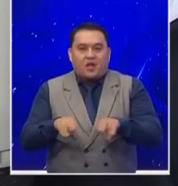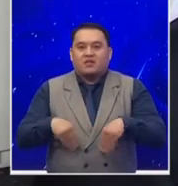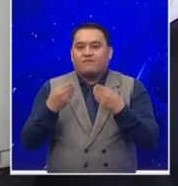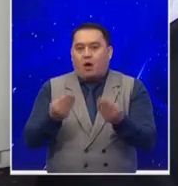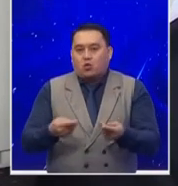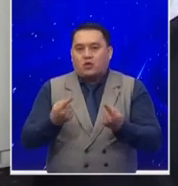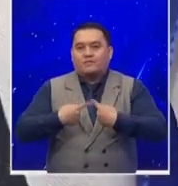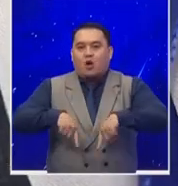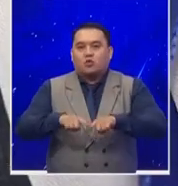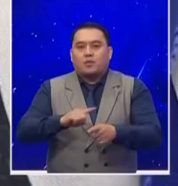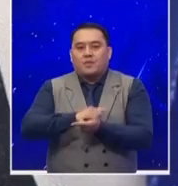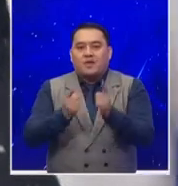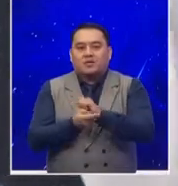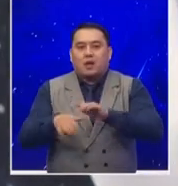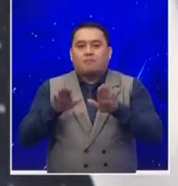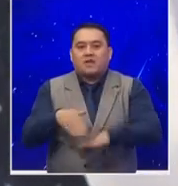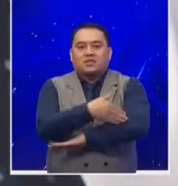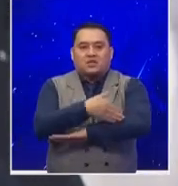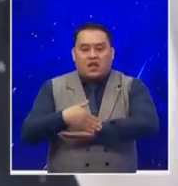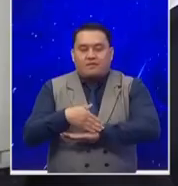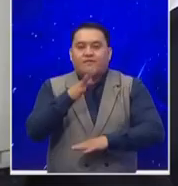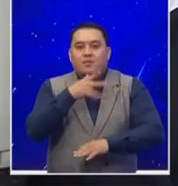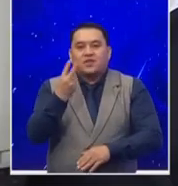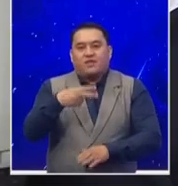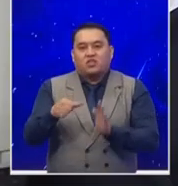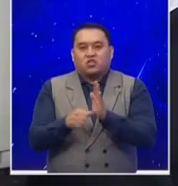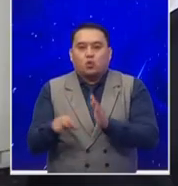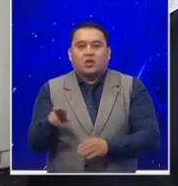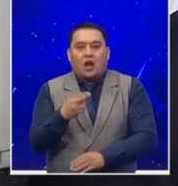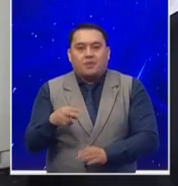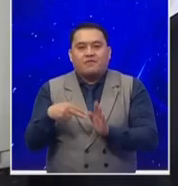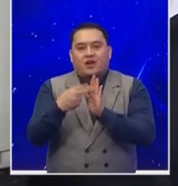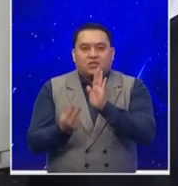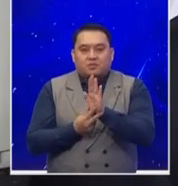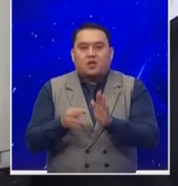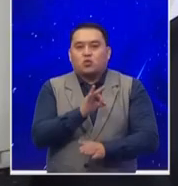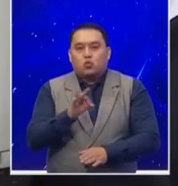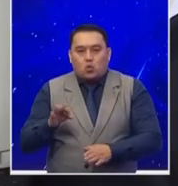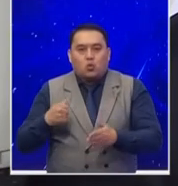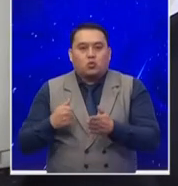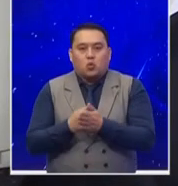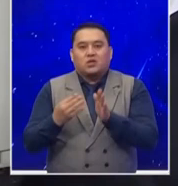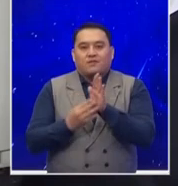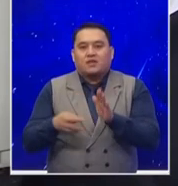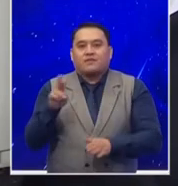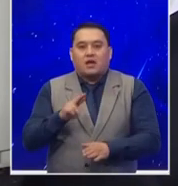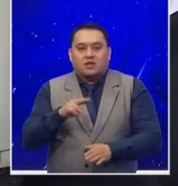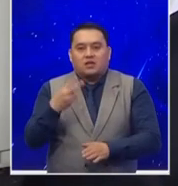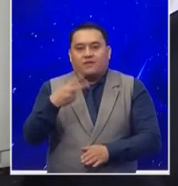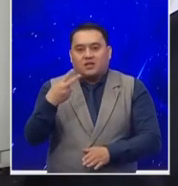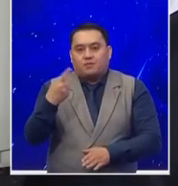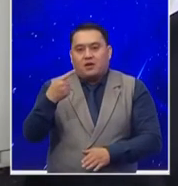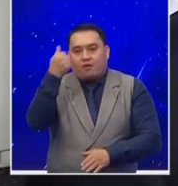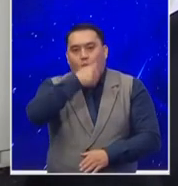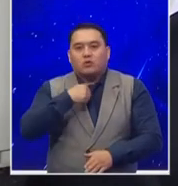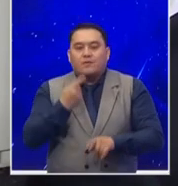выдаются избирателю при смене места его пребывания в период с 26 декабря по 18:00 часов до 9 января